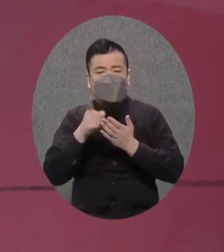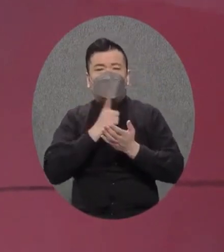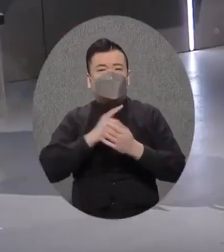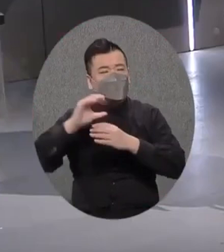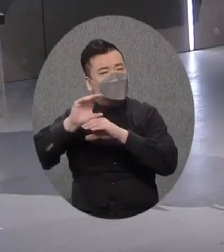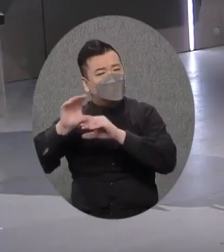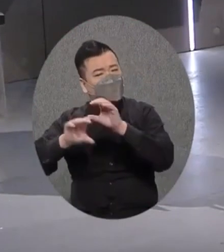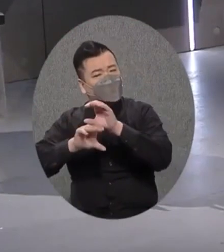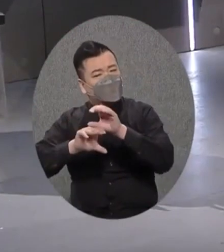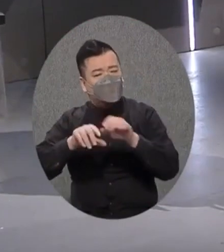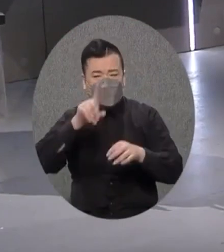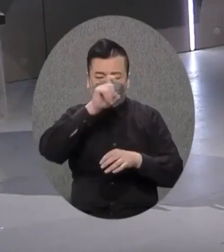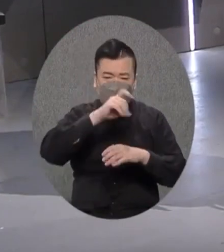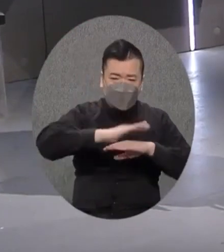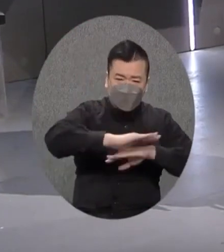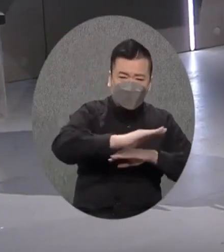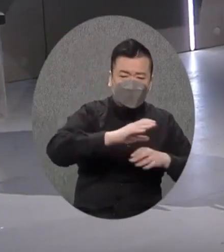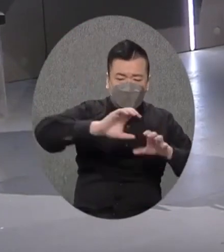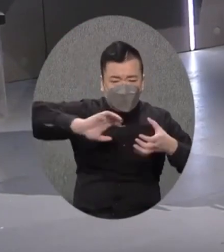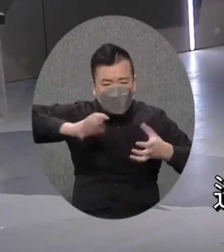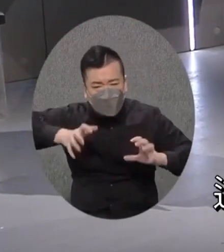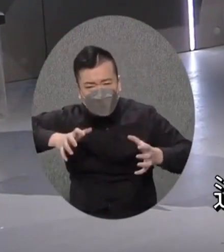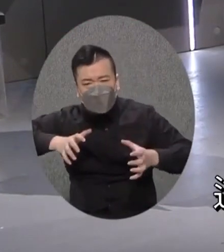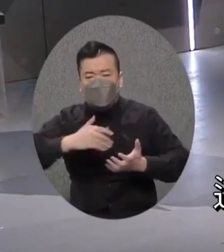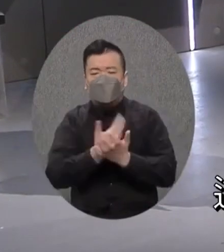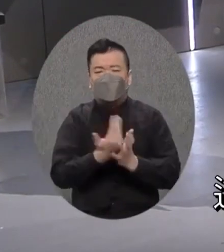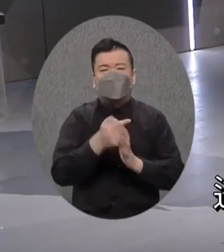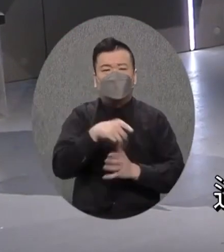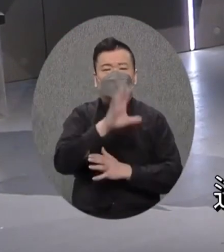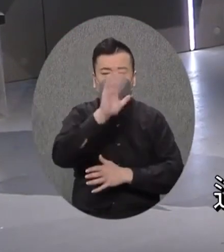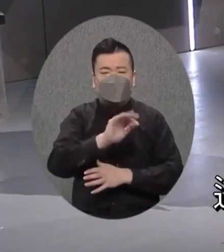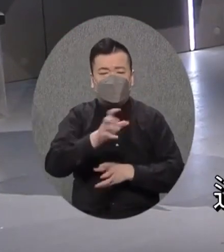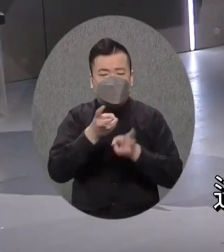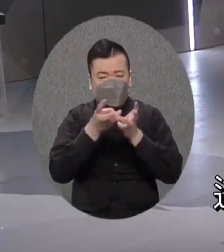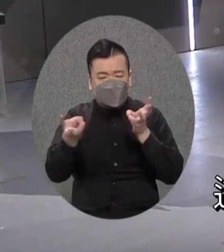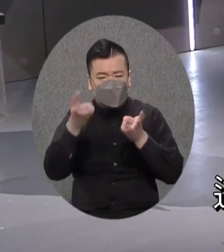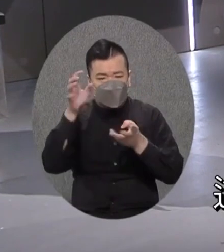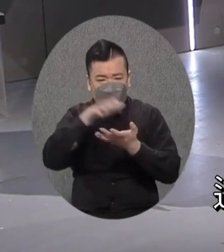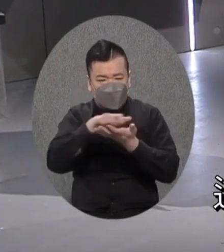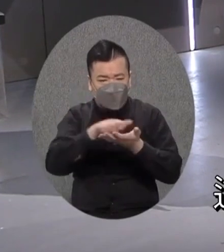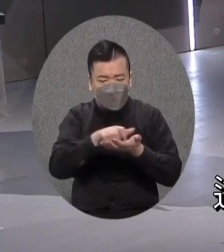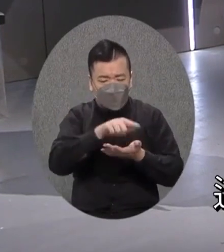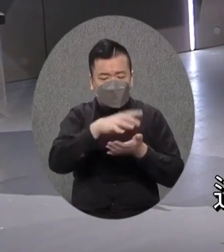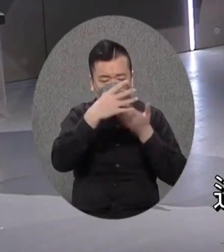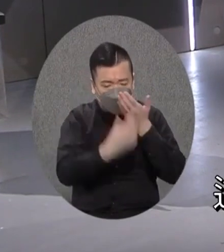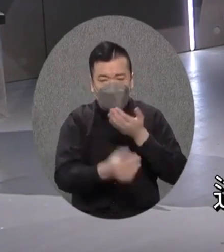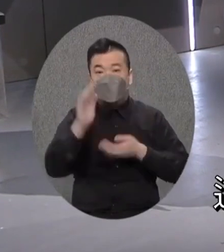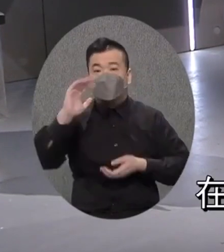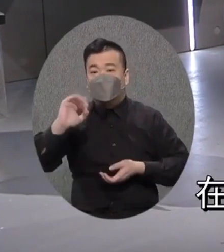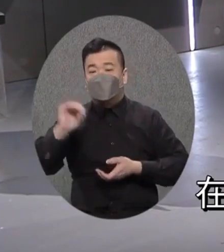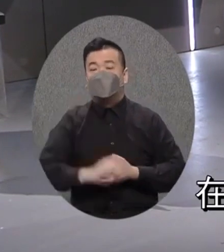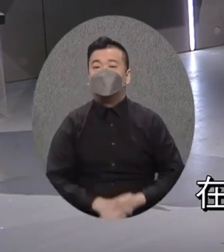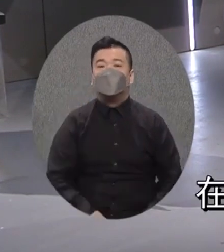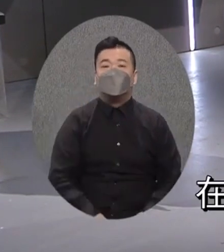啦、膠片啦、布啦咁樣樣，咁呢啲都可以係喺私印裏邊個能力可以做到。